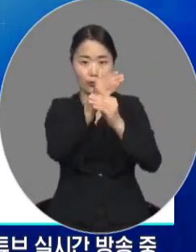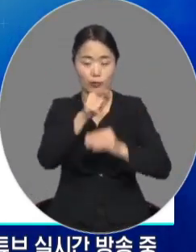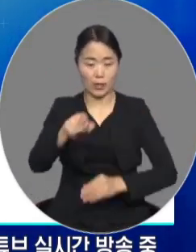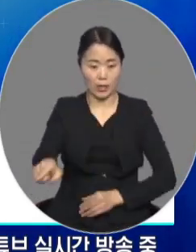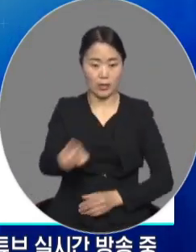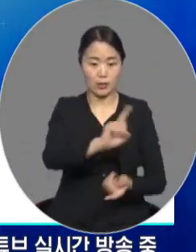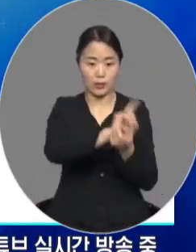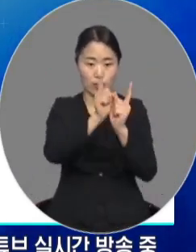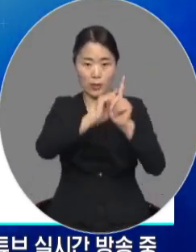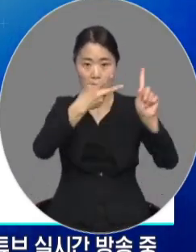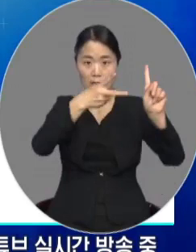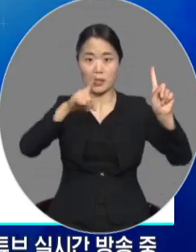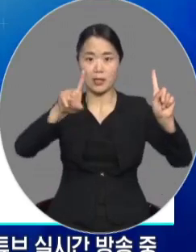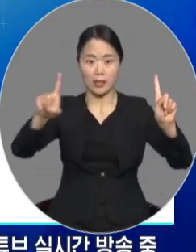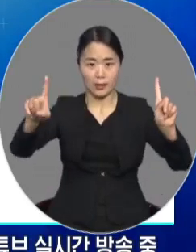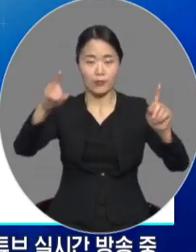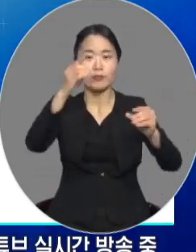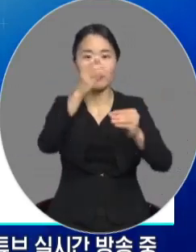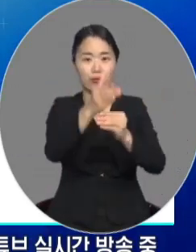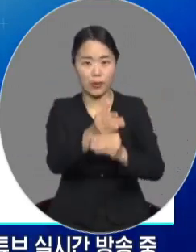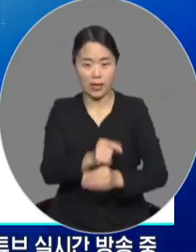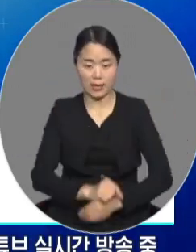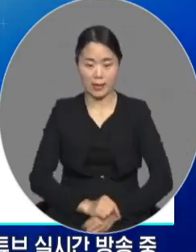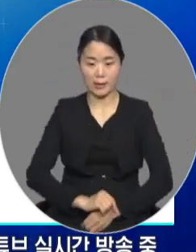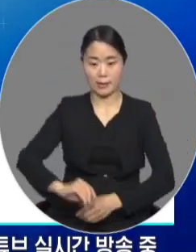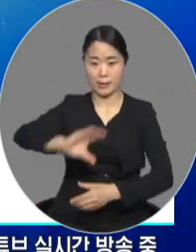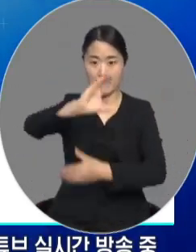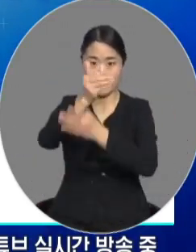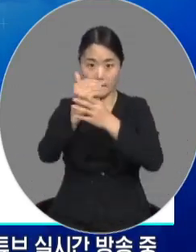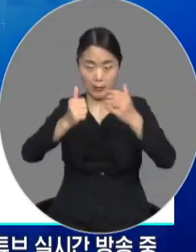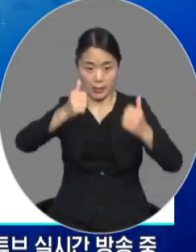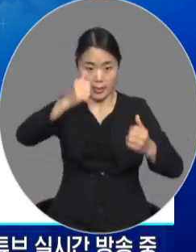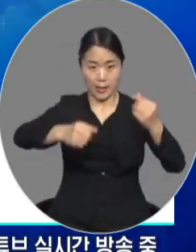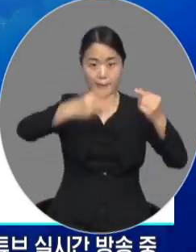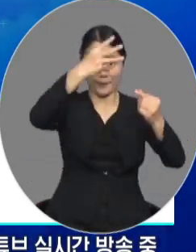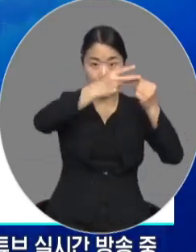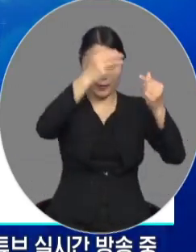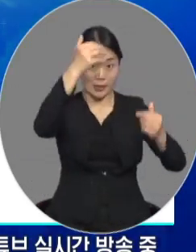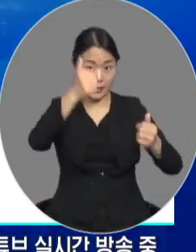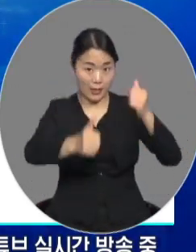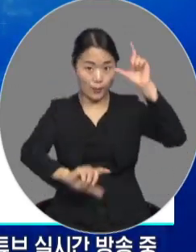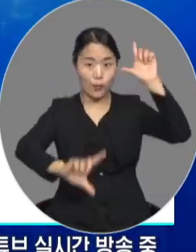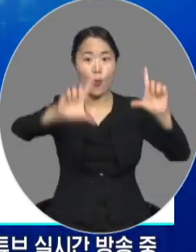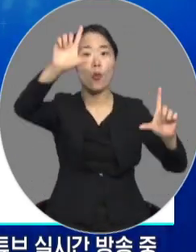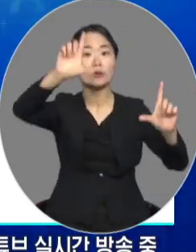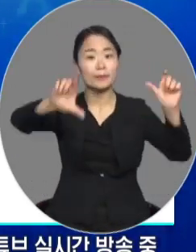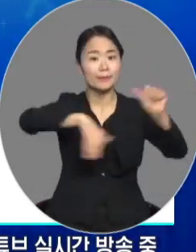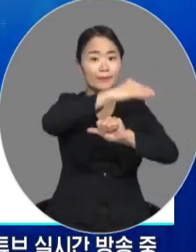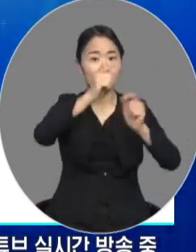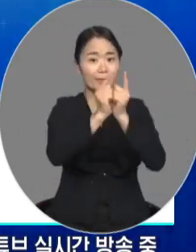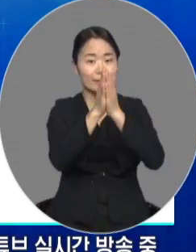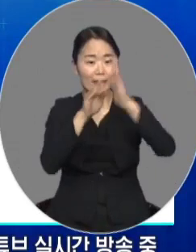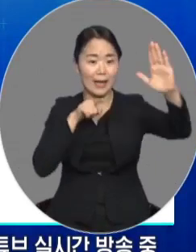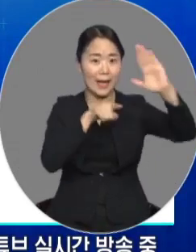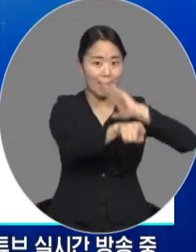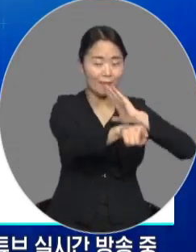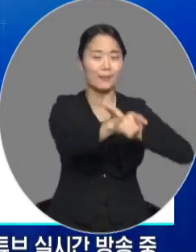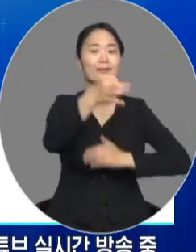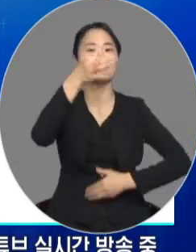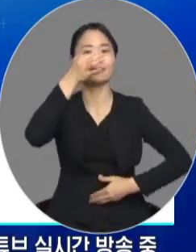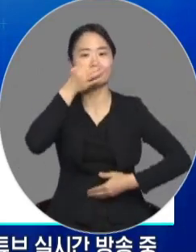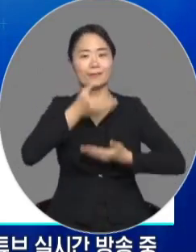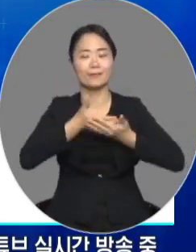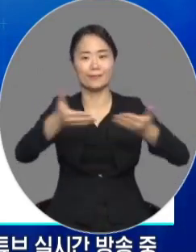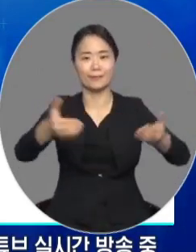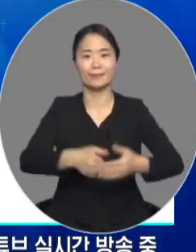팀이 1대1로 맞선 가운데 시리즈 분수령이 될 3차전이 한창 진행 중인 현장에 취재기자 나가 있습니다.